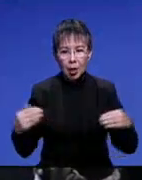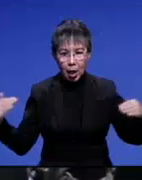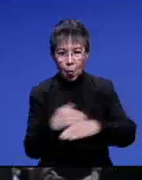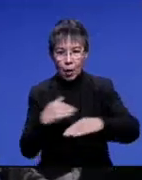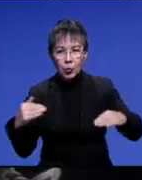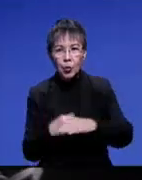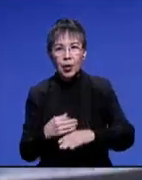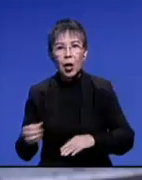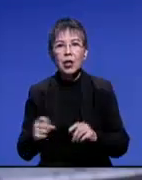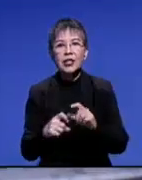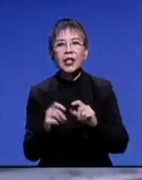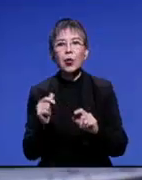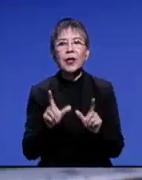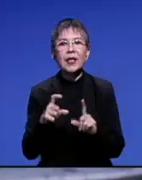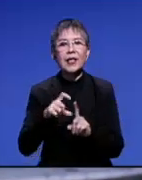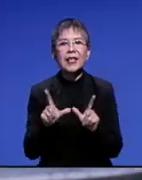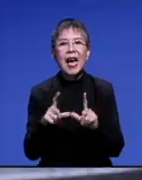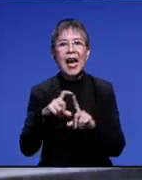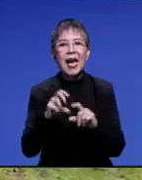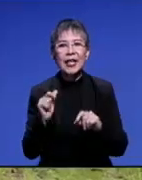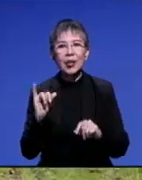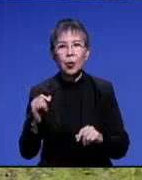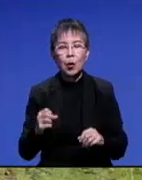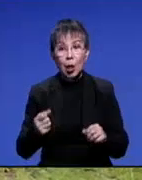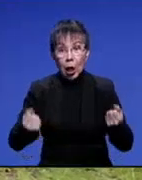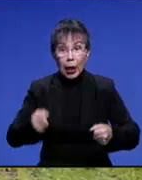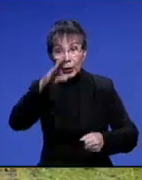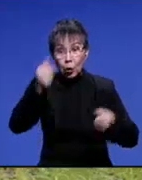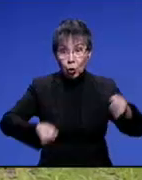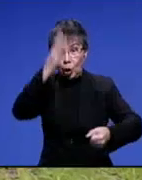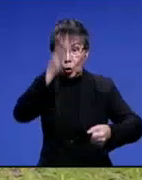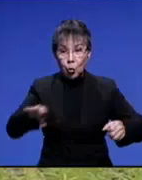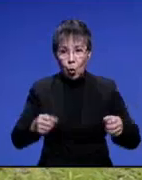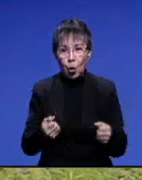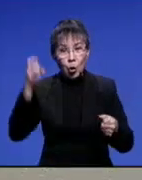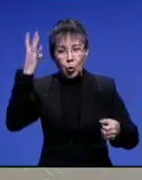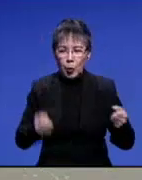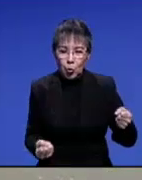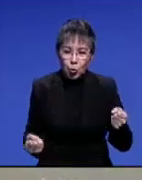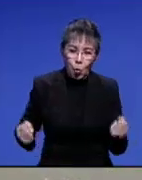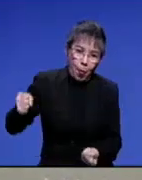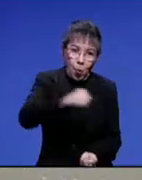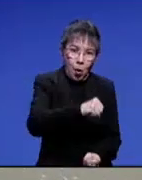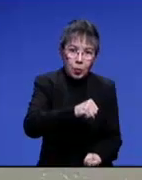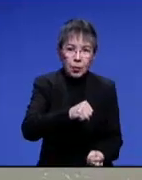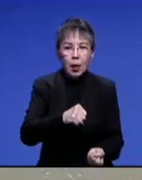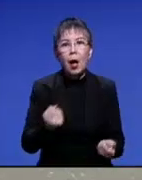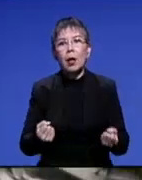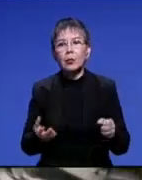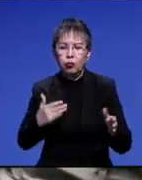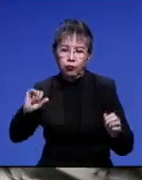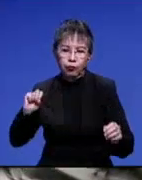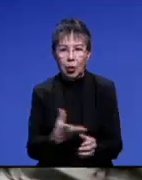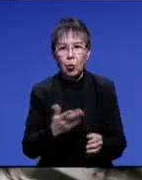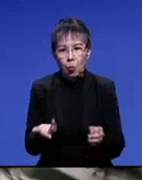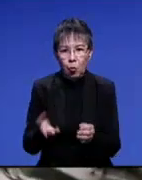Desa Sriwedari. Kaget melihat sebuah truk melintas dengan kecepatan tinggi, sopir mencoba banting setir kembali. Sayang, kecepatan tinggi